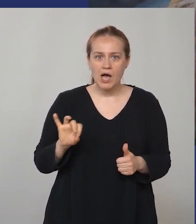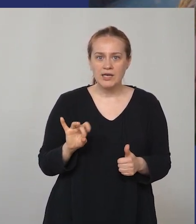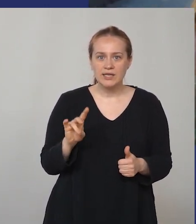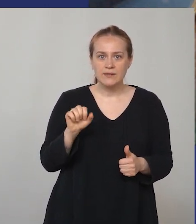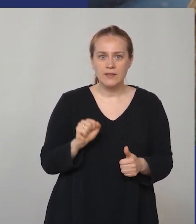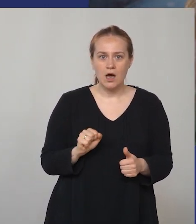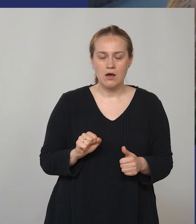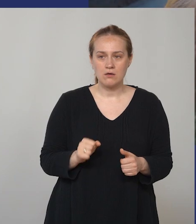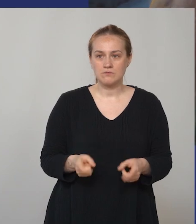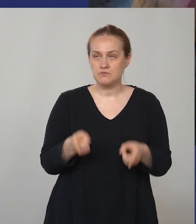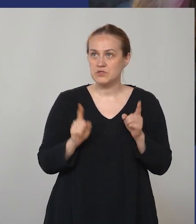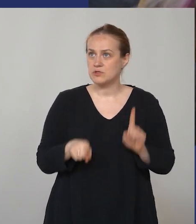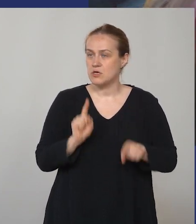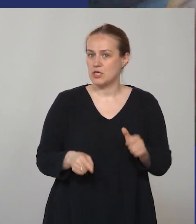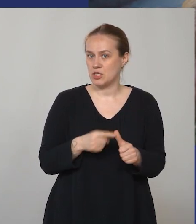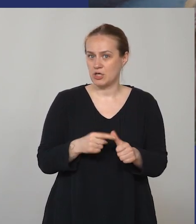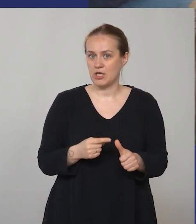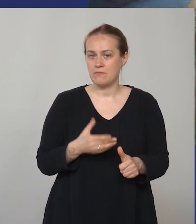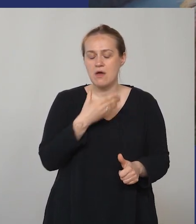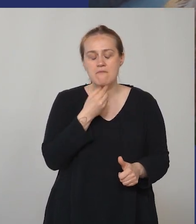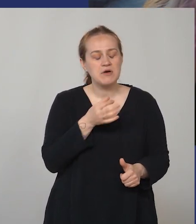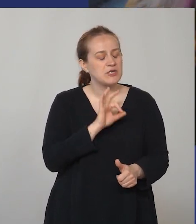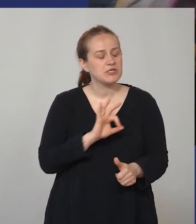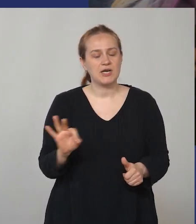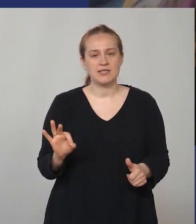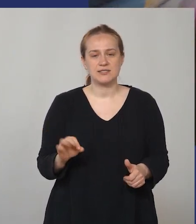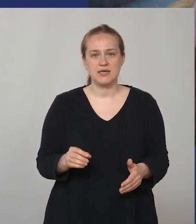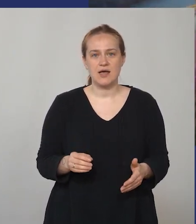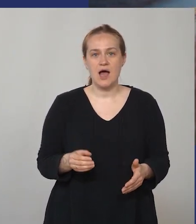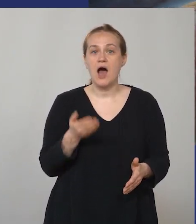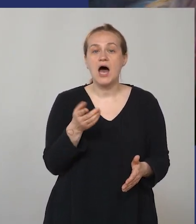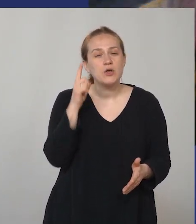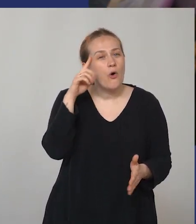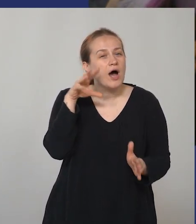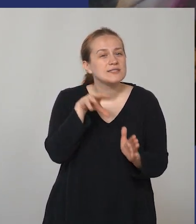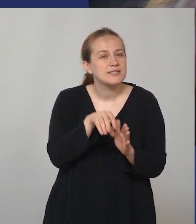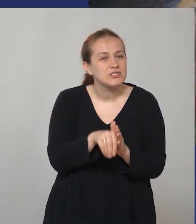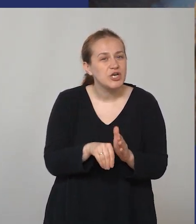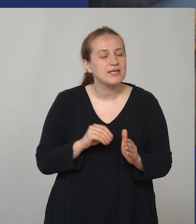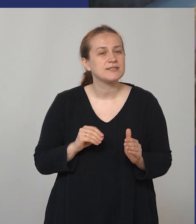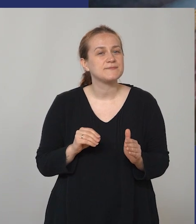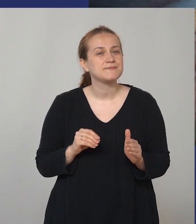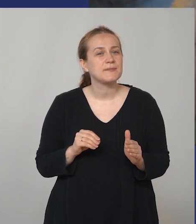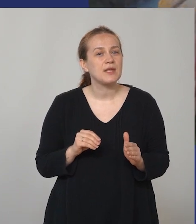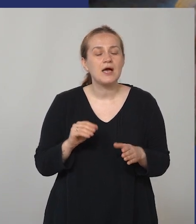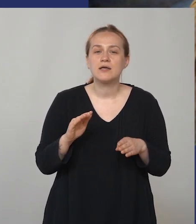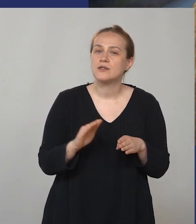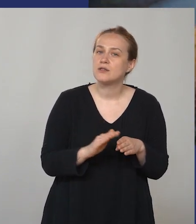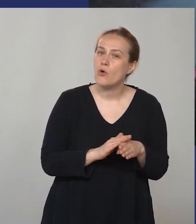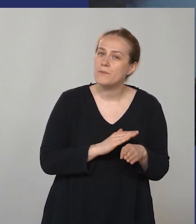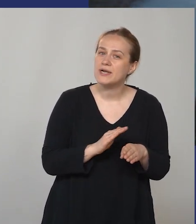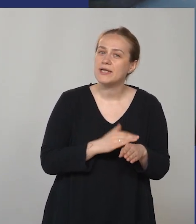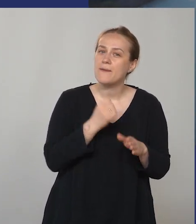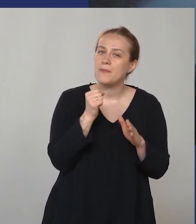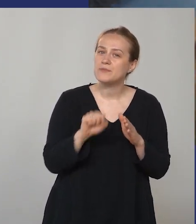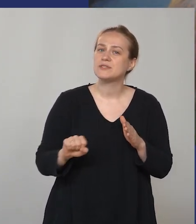Действительно редкое имя, но прекрасное. С древнегреческого оно обозначает